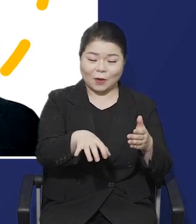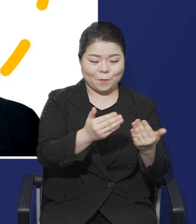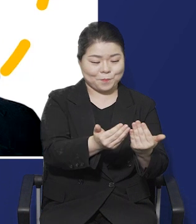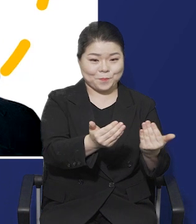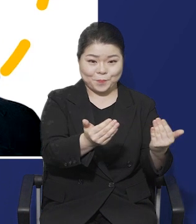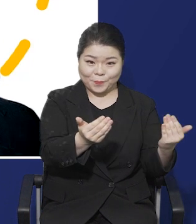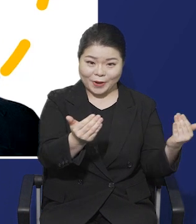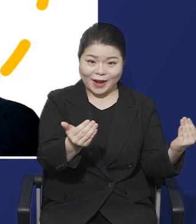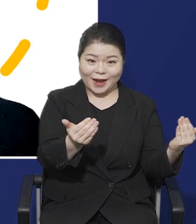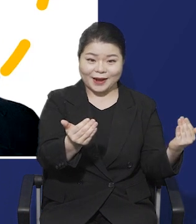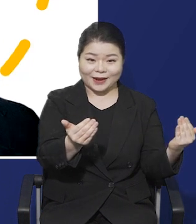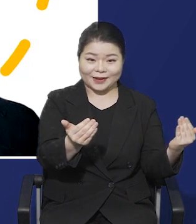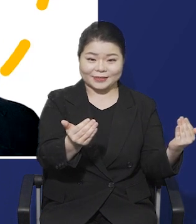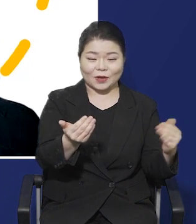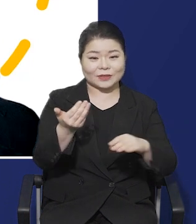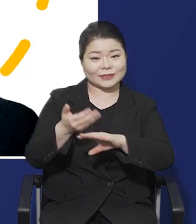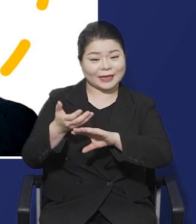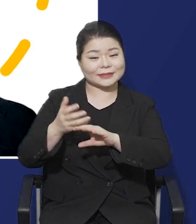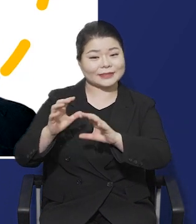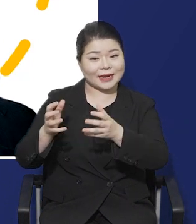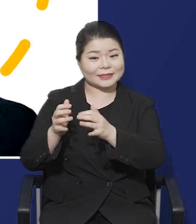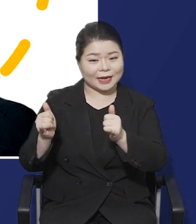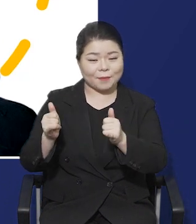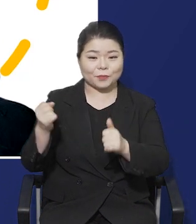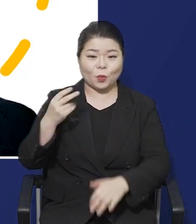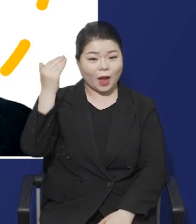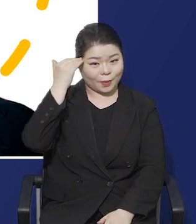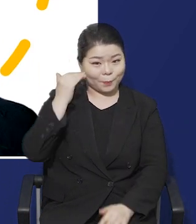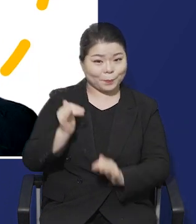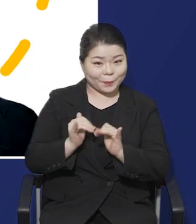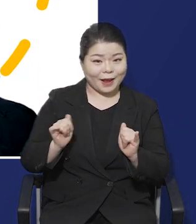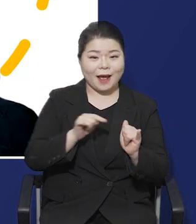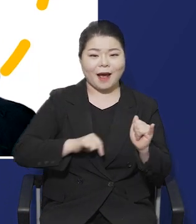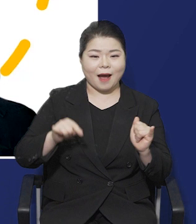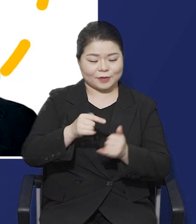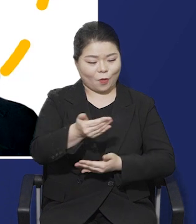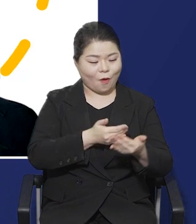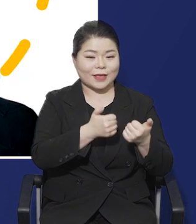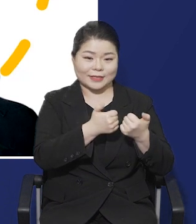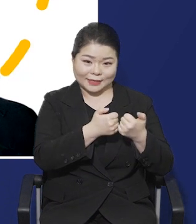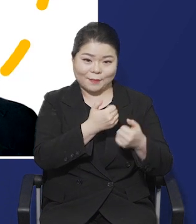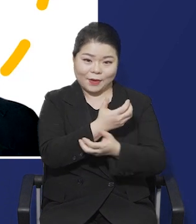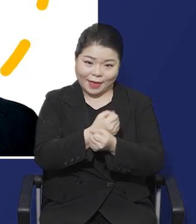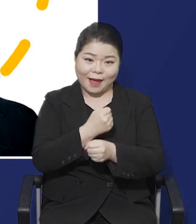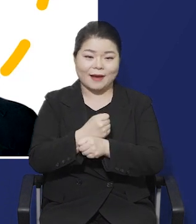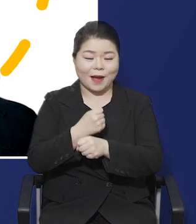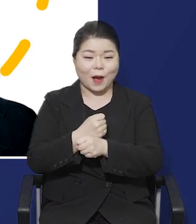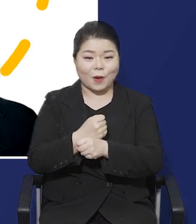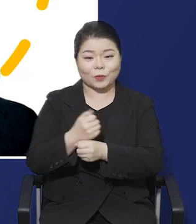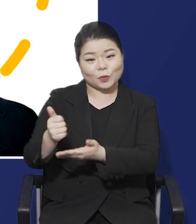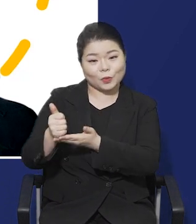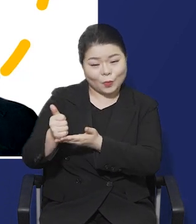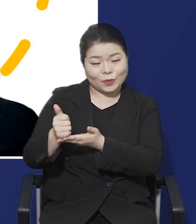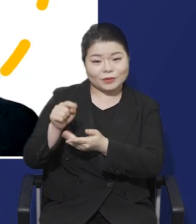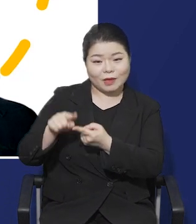소개하면서 국내 또는 해외 바이어를 대상으로 거래 상담 또는 계약을 체결하거나 잠재 바이어 또는